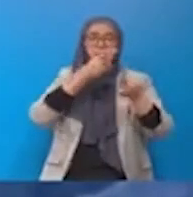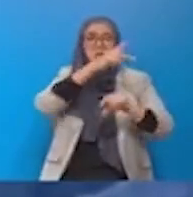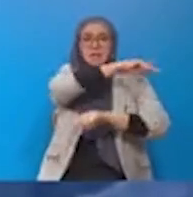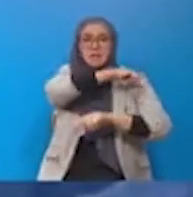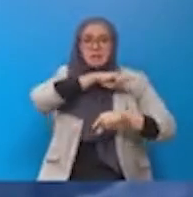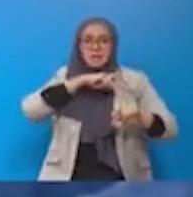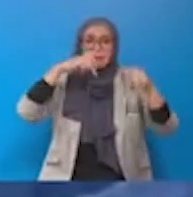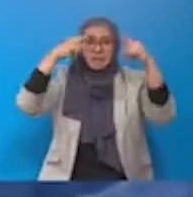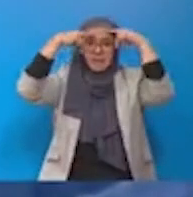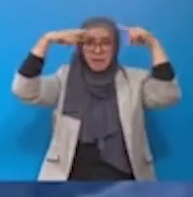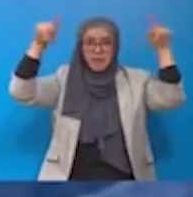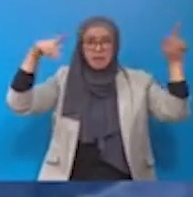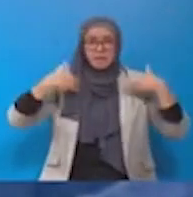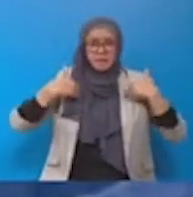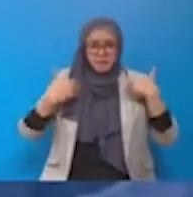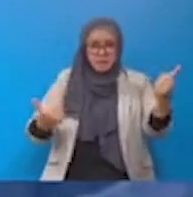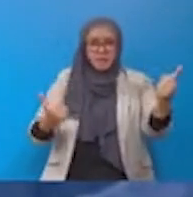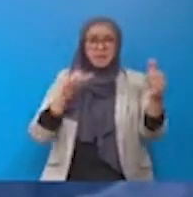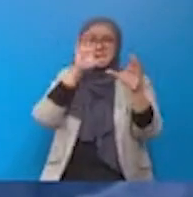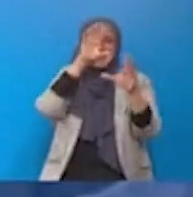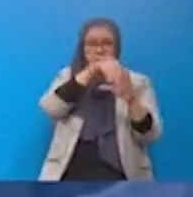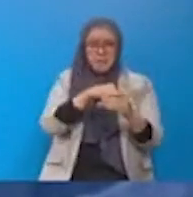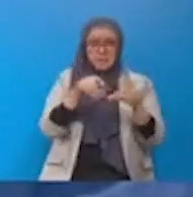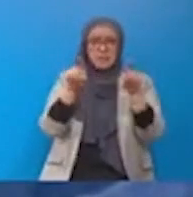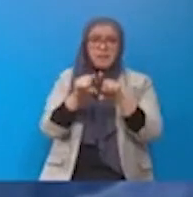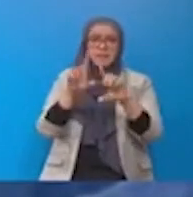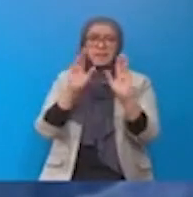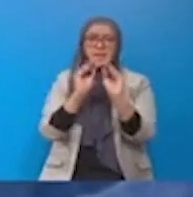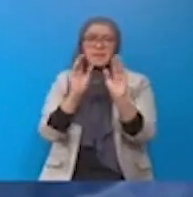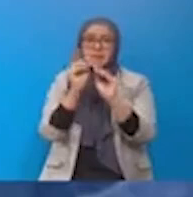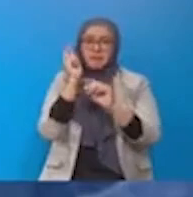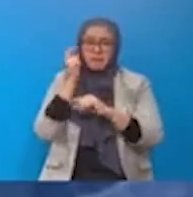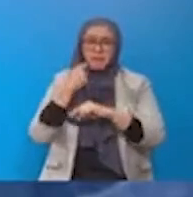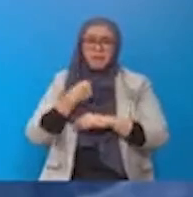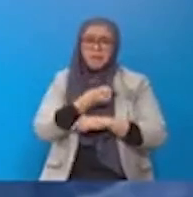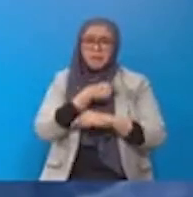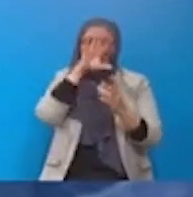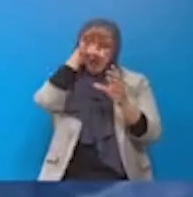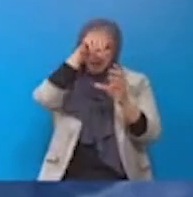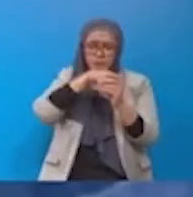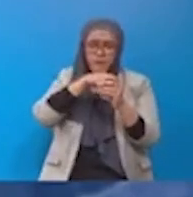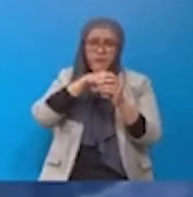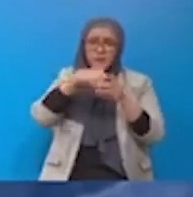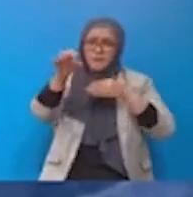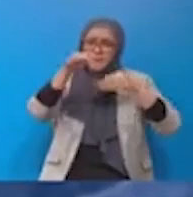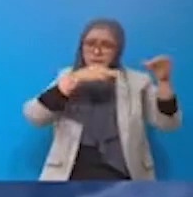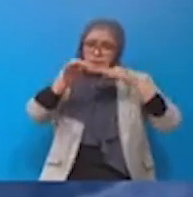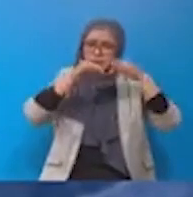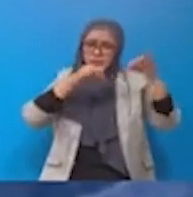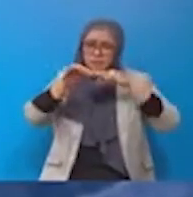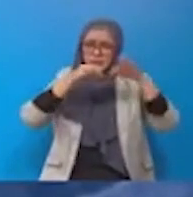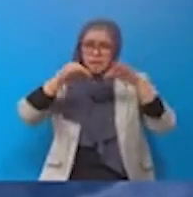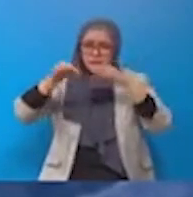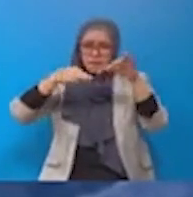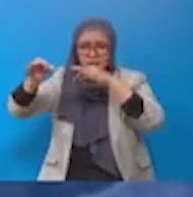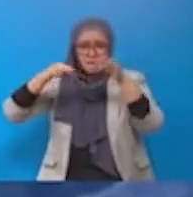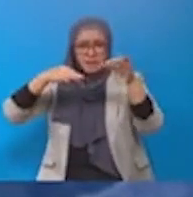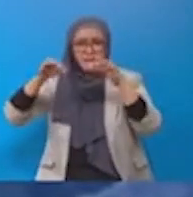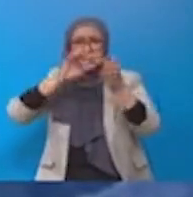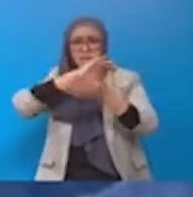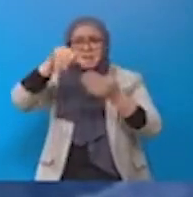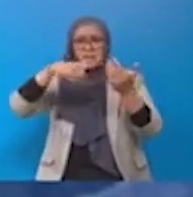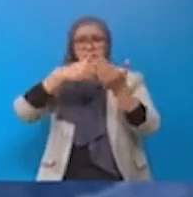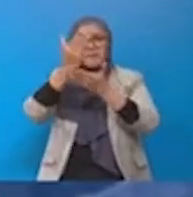adik dalam kau bicara tadi jadi mengambil segala pandangan yang diberikan oleh mana-mana PH without prejudice